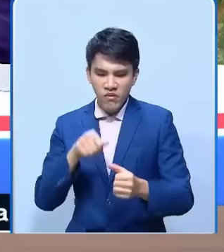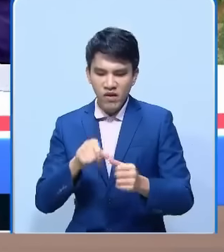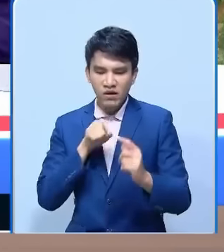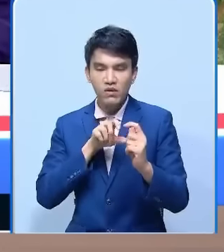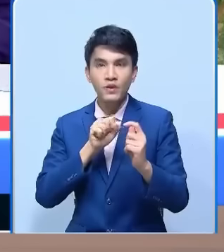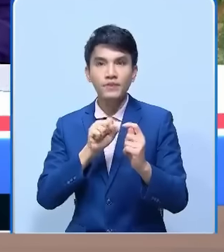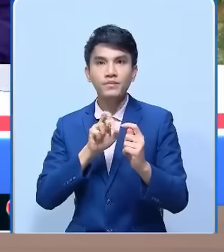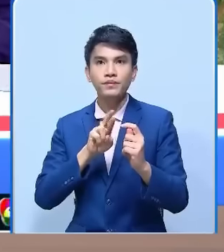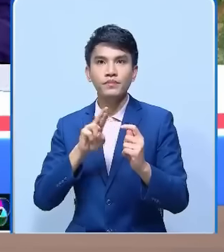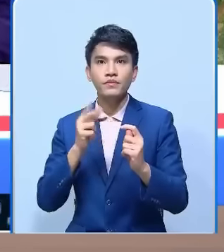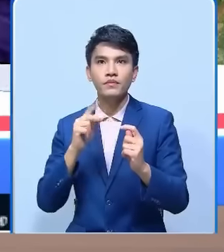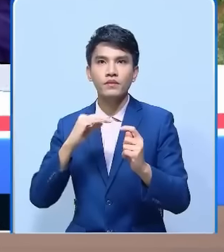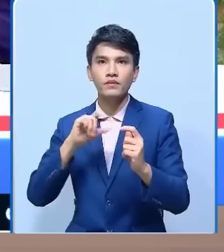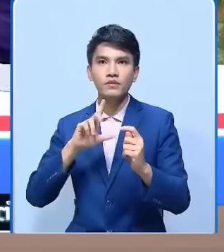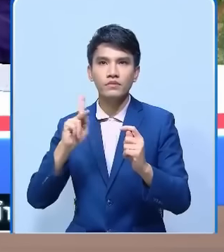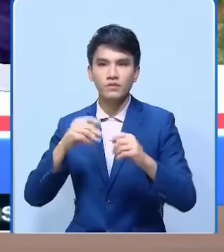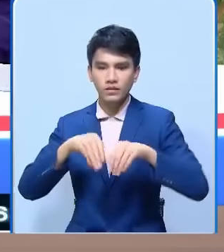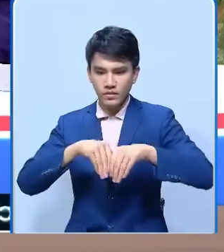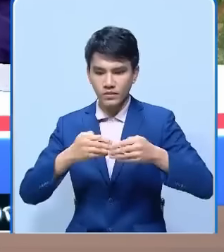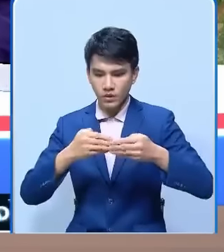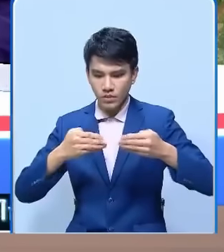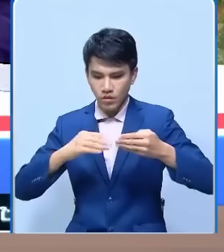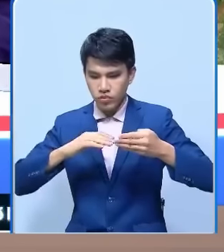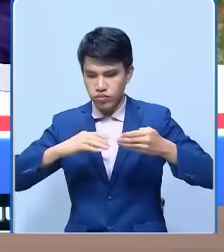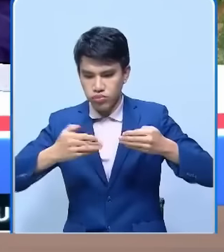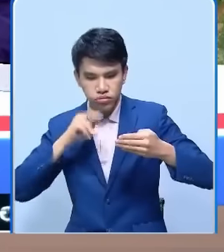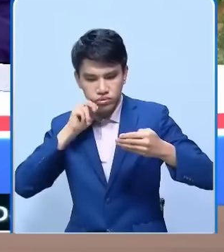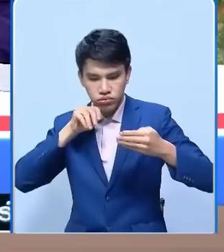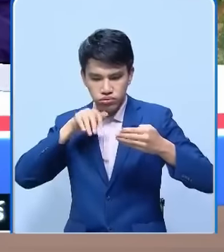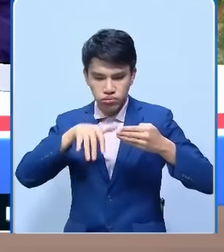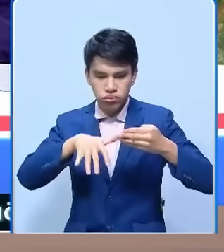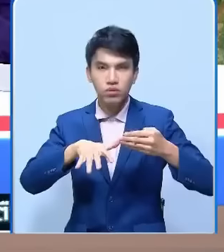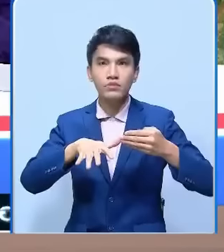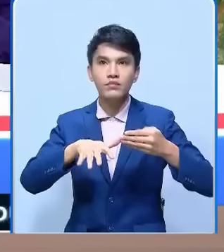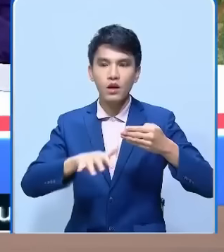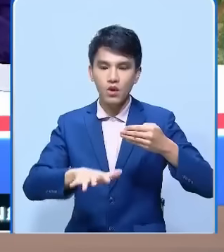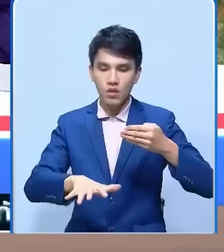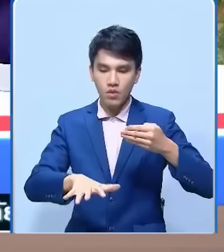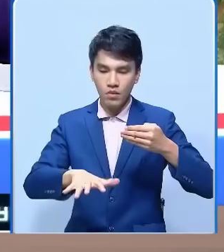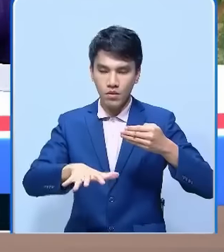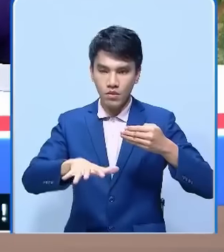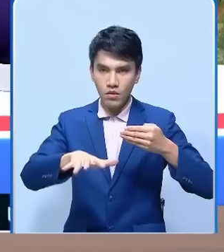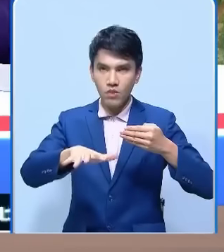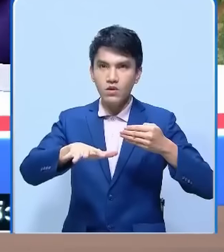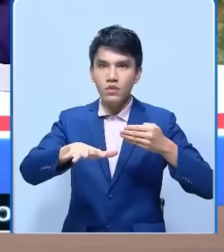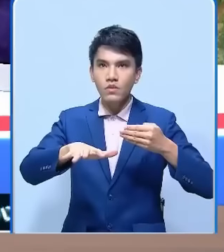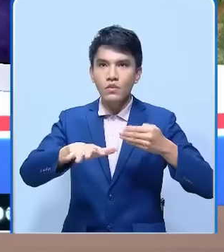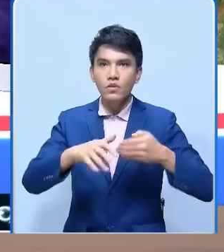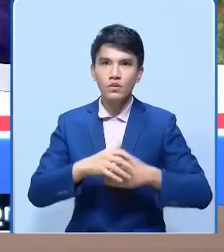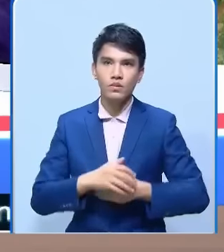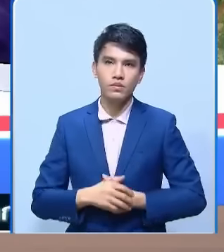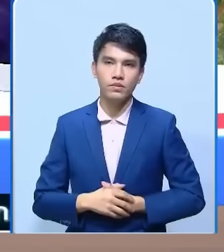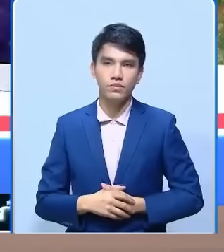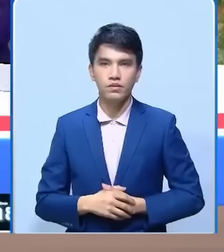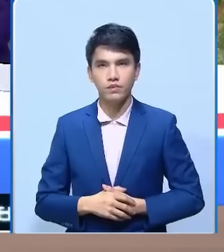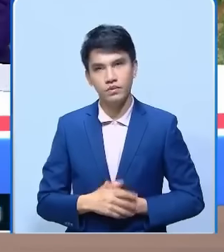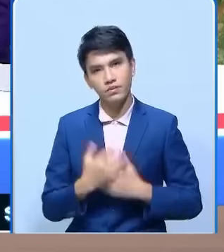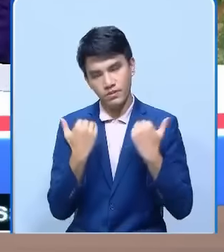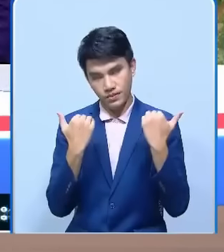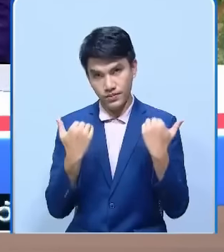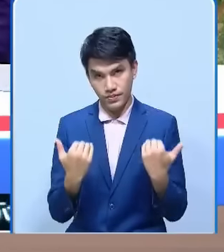กไปอยู่จุดที่พนังกั้นน้ำแตกน้ำทะลักชนิดที่ว่าระดับน้ำเนี่ยจากข้างนอกที่ไหลเข้ามาบ้านชาวบ้านนี่ยังต่างกันเป็นเมตรอยู่เลยดังนั้นสถ